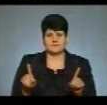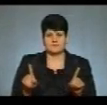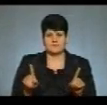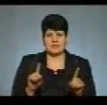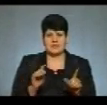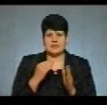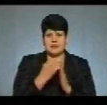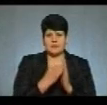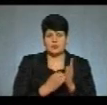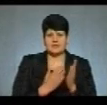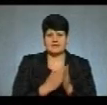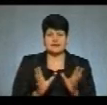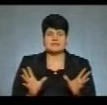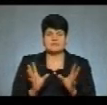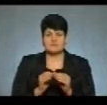є зведеним